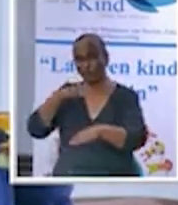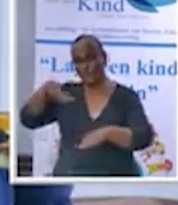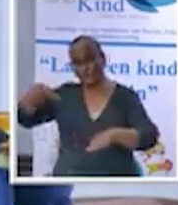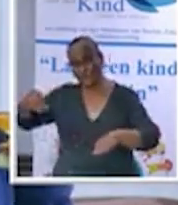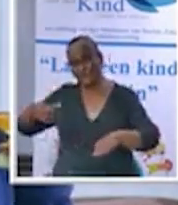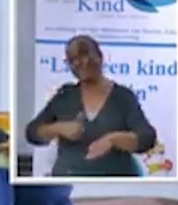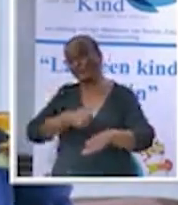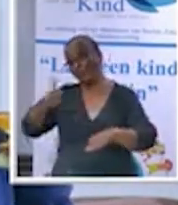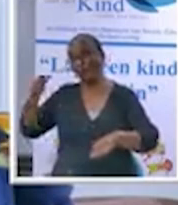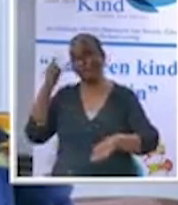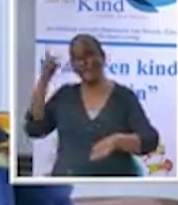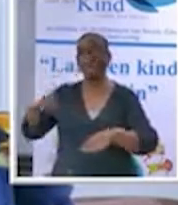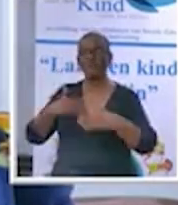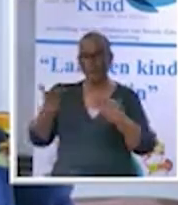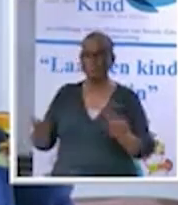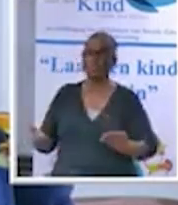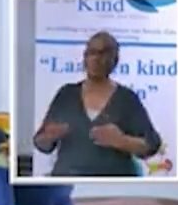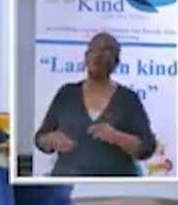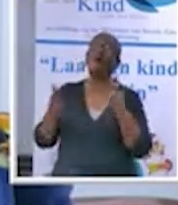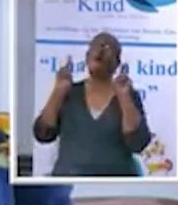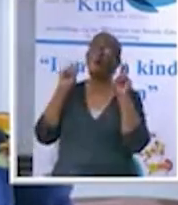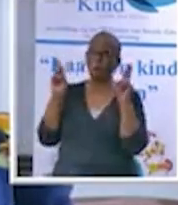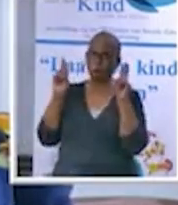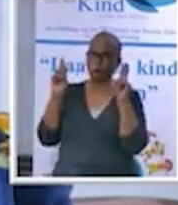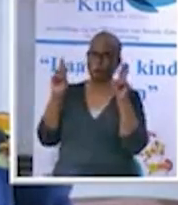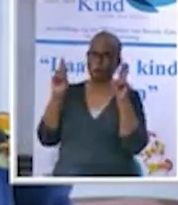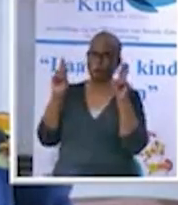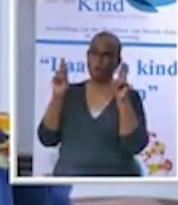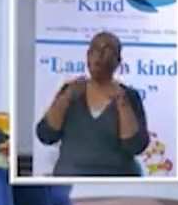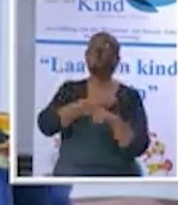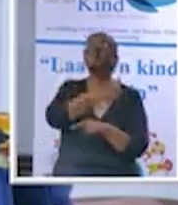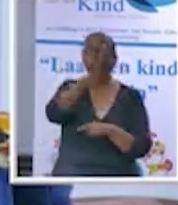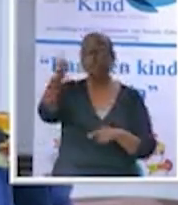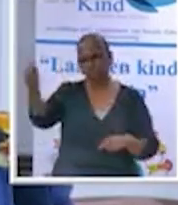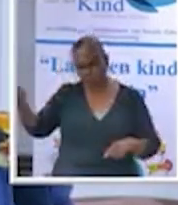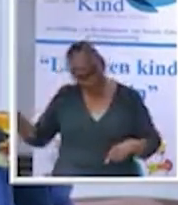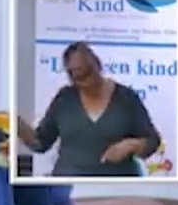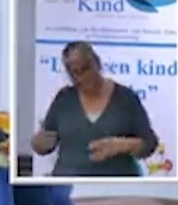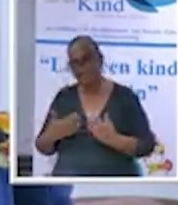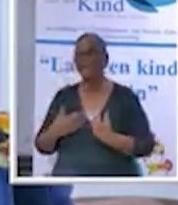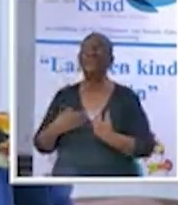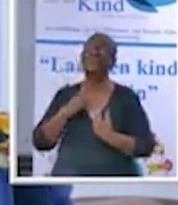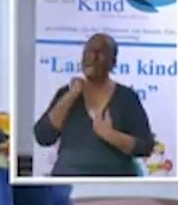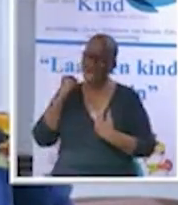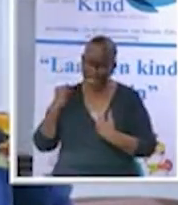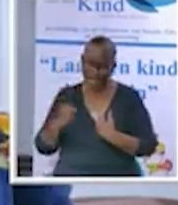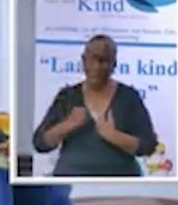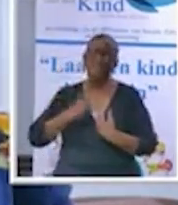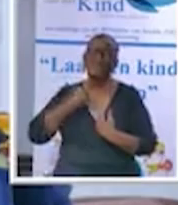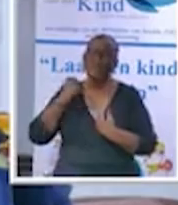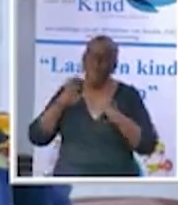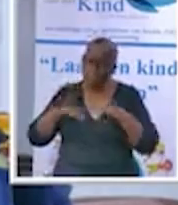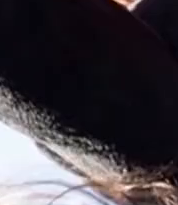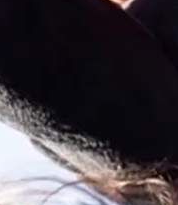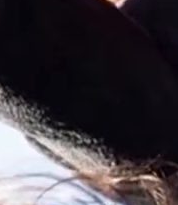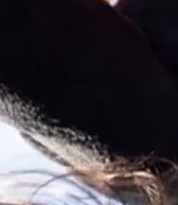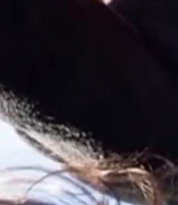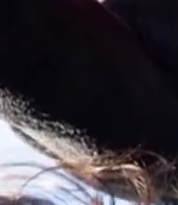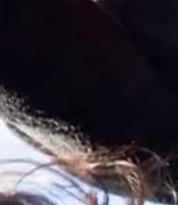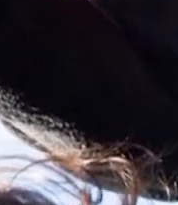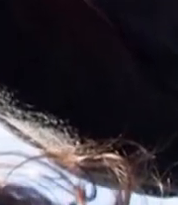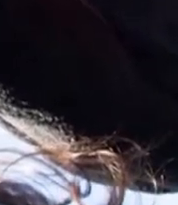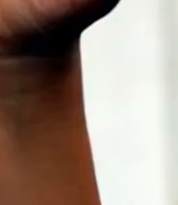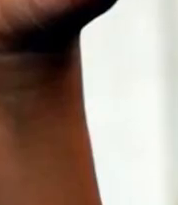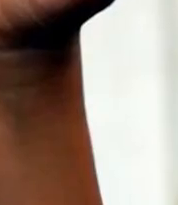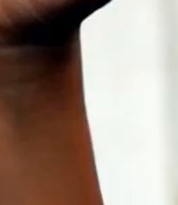zorgen dat hoop voor elk kind altijd blijft leven. De hoop is